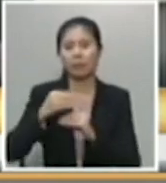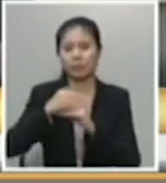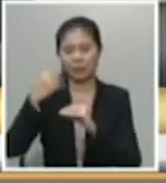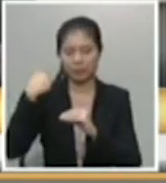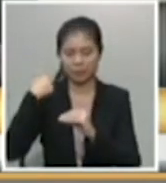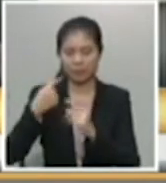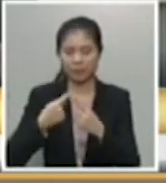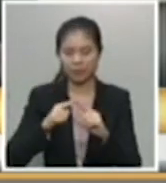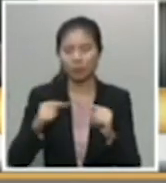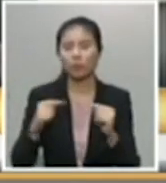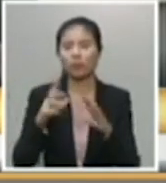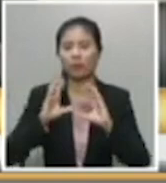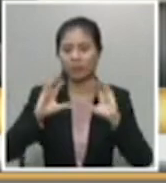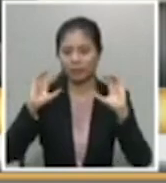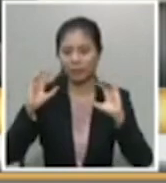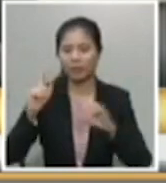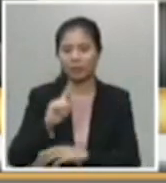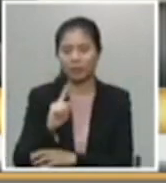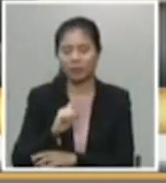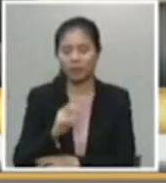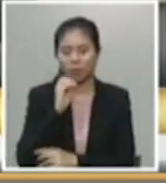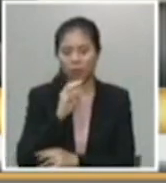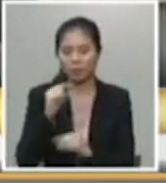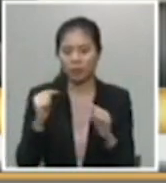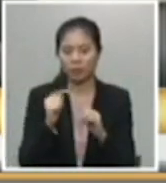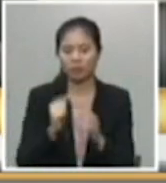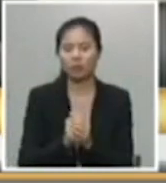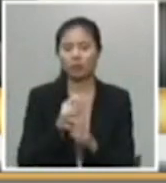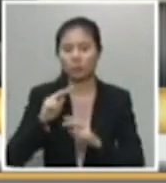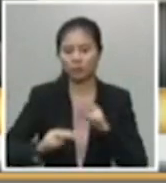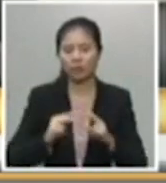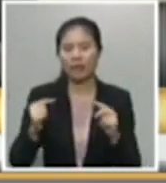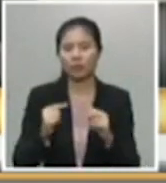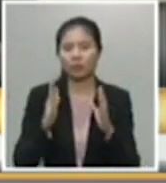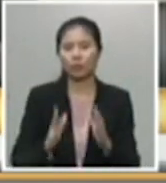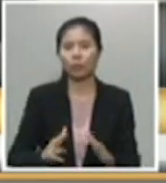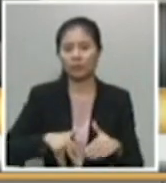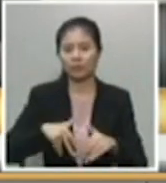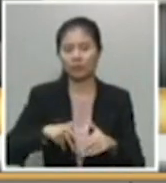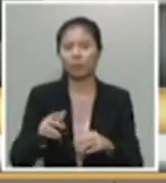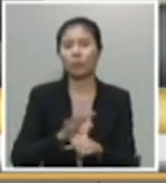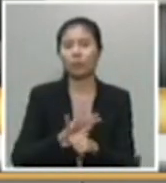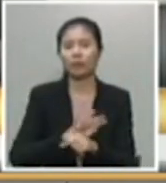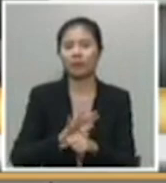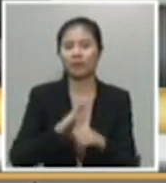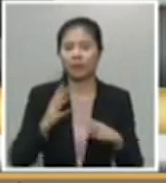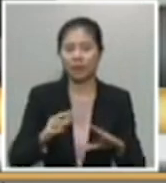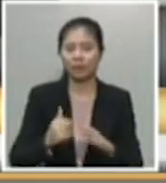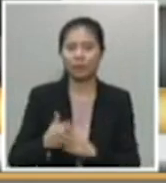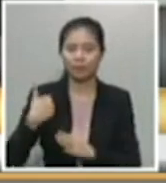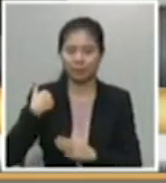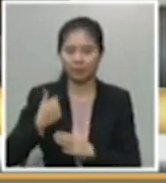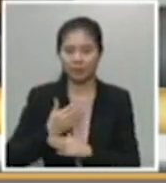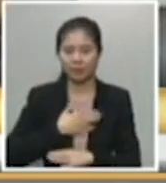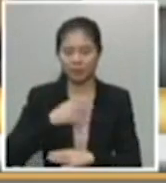อกเสียจากว่ารัฐบาลจะบอกว่าระดับการดูแลประชาชนวันนี้เนี่ยเพียงพอแล้วดีแล้วนะครับซึ่งผม